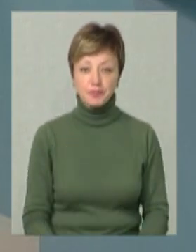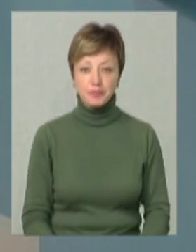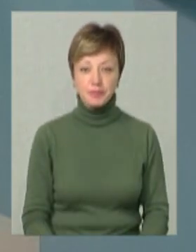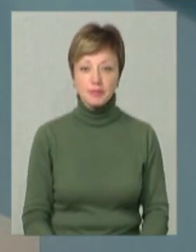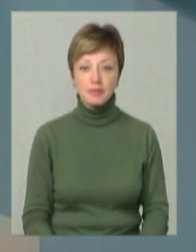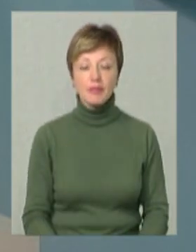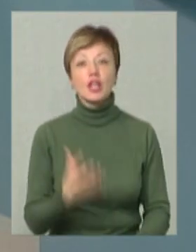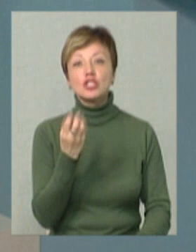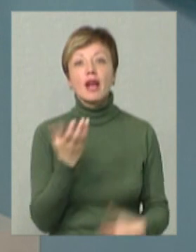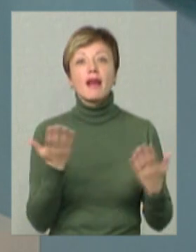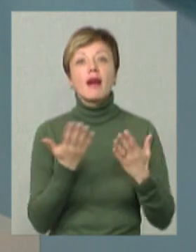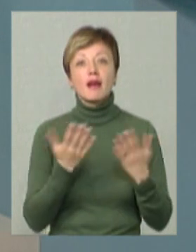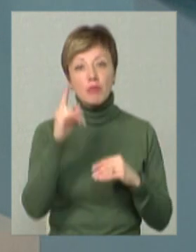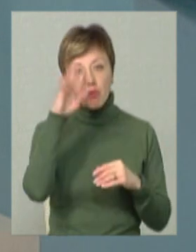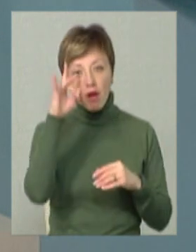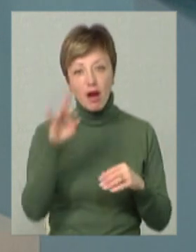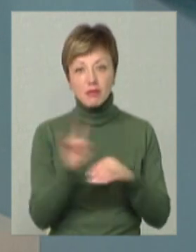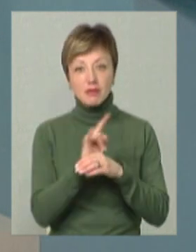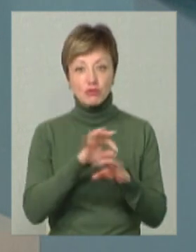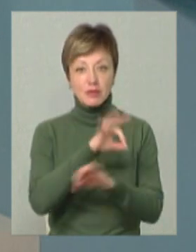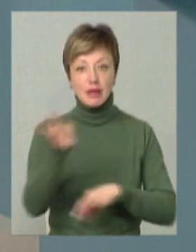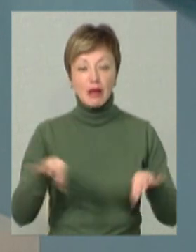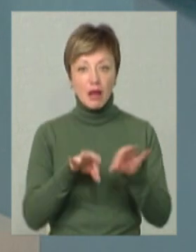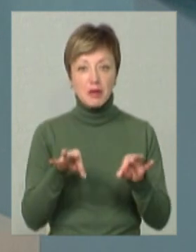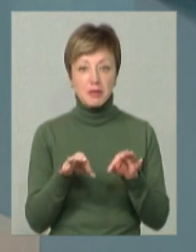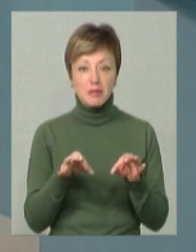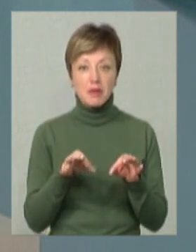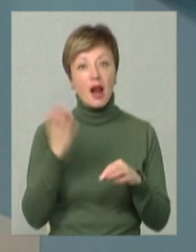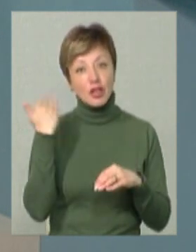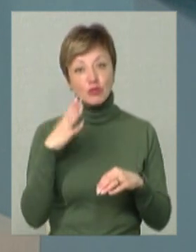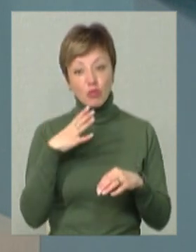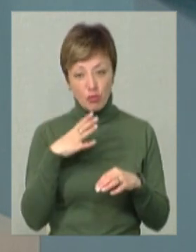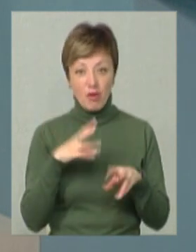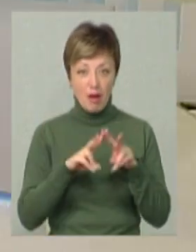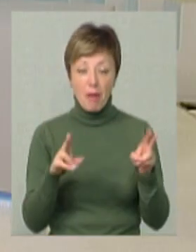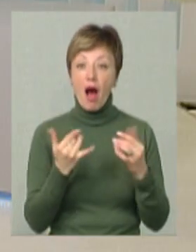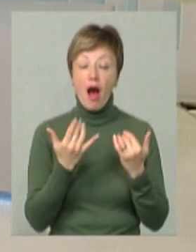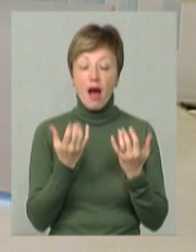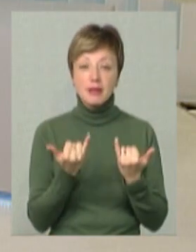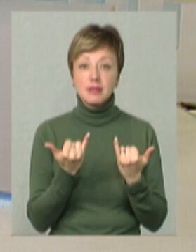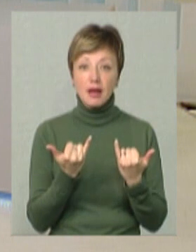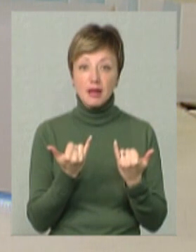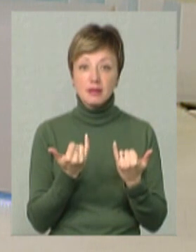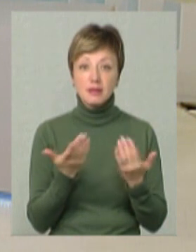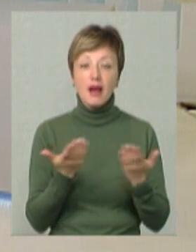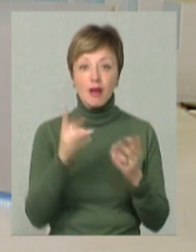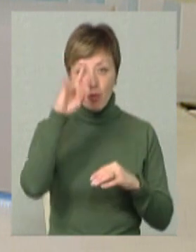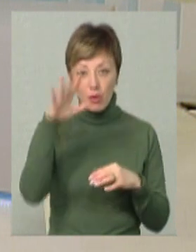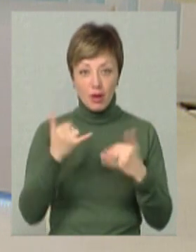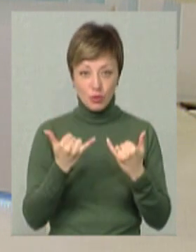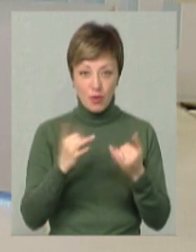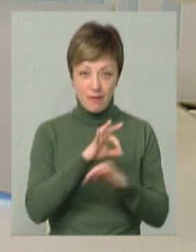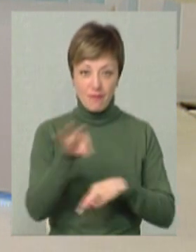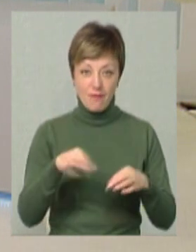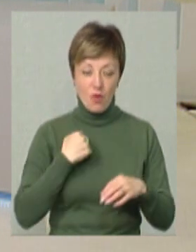з популярних у мирний час, от ви зазначили, що цей тип шахрайства був актуальний і раніше, популярні і сьогодні